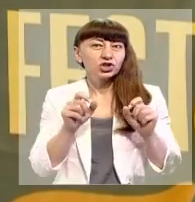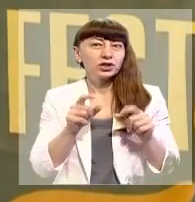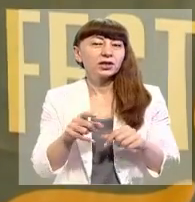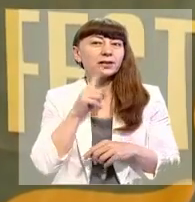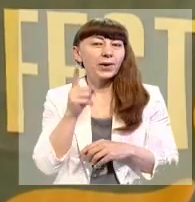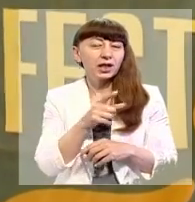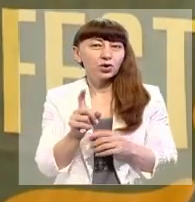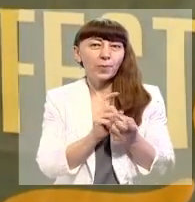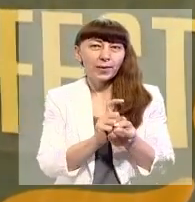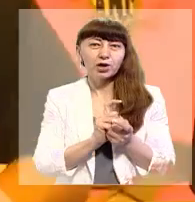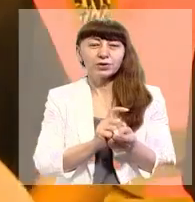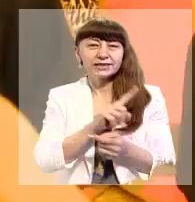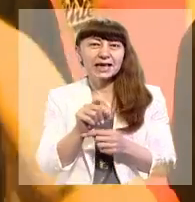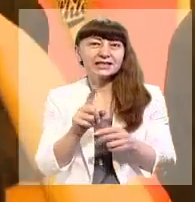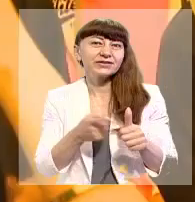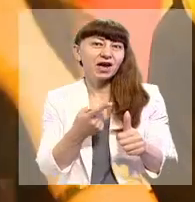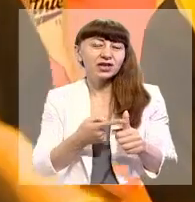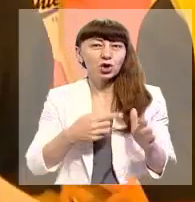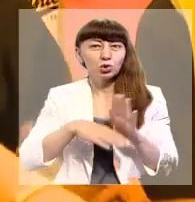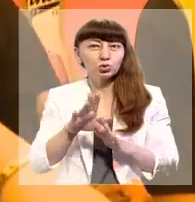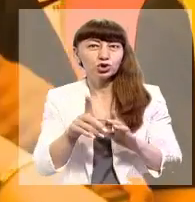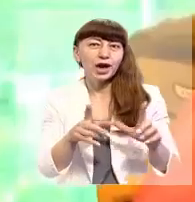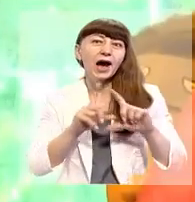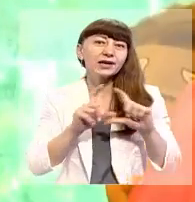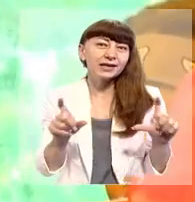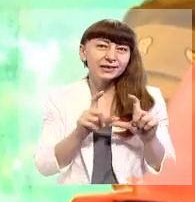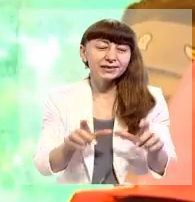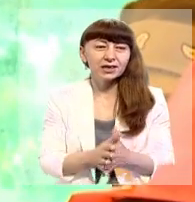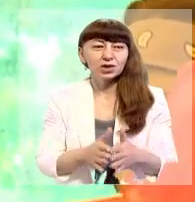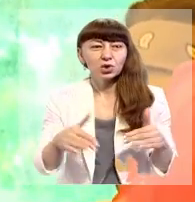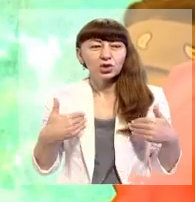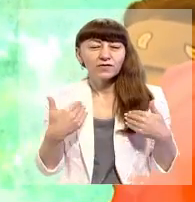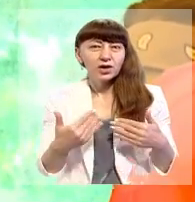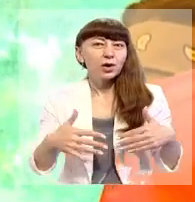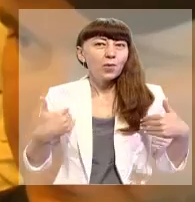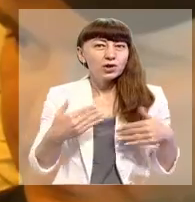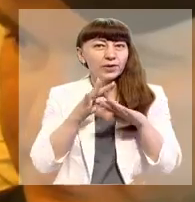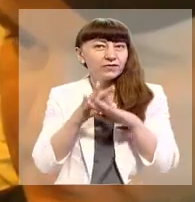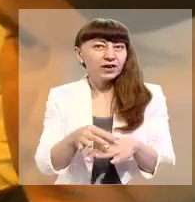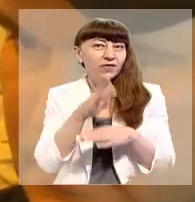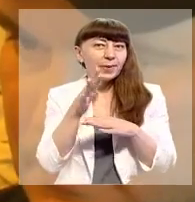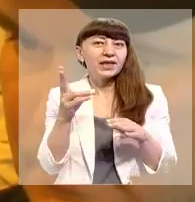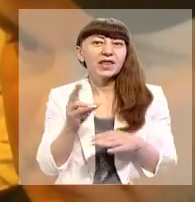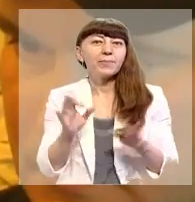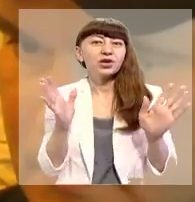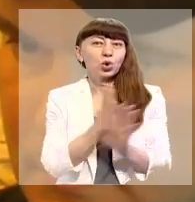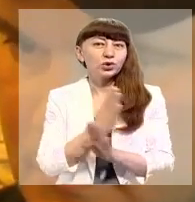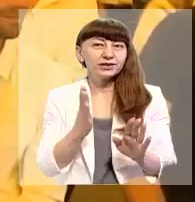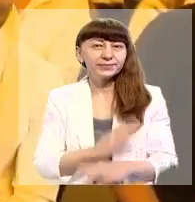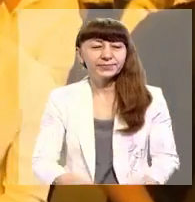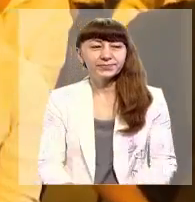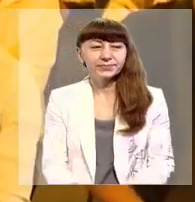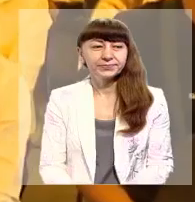Жетигоринская молодежь поборолась за звание лучшей организации. С удовольствием и пользой активисты провели время на природе.